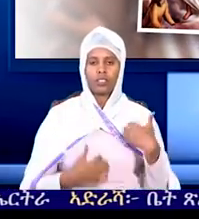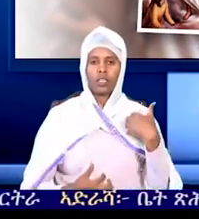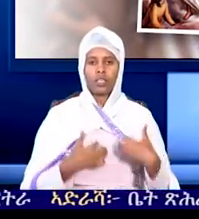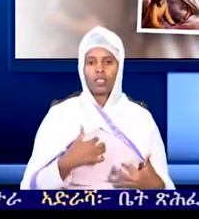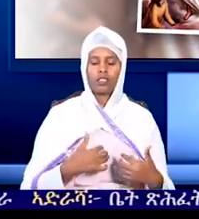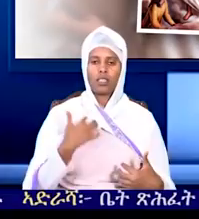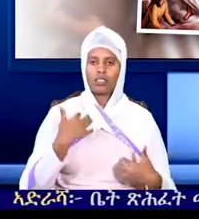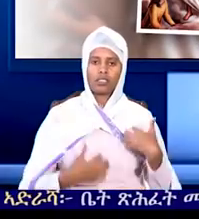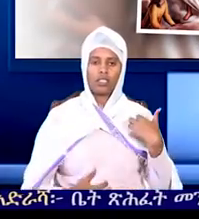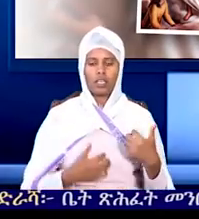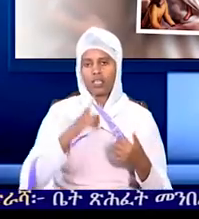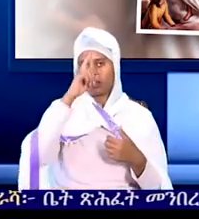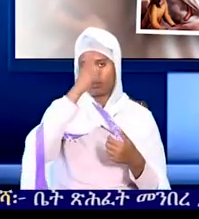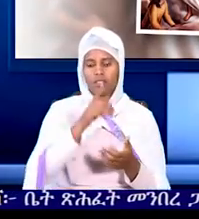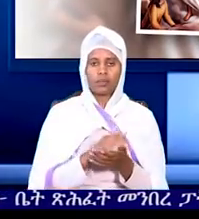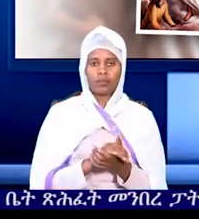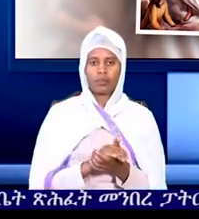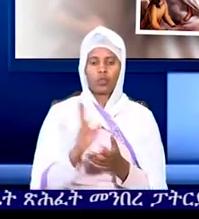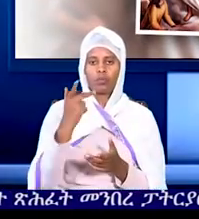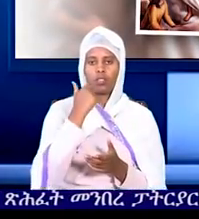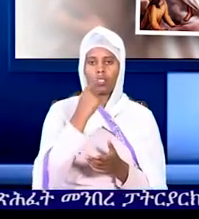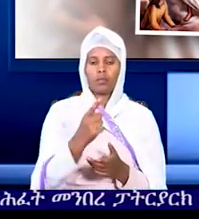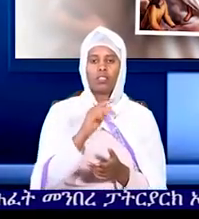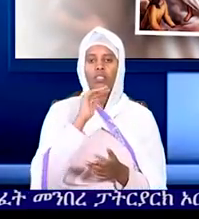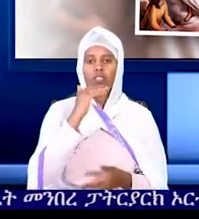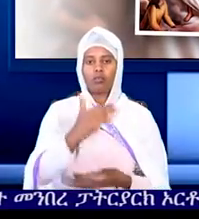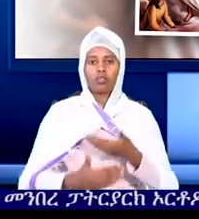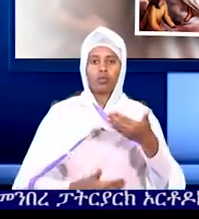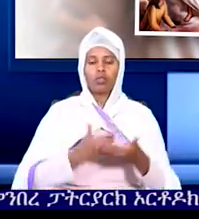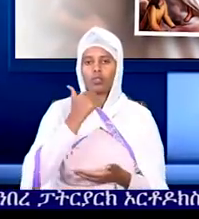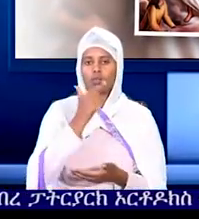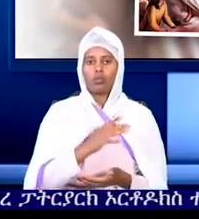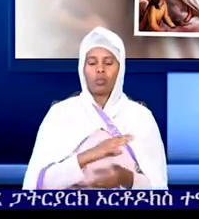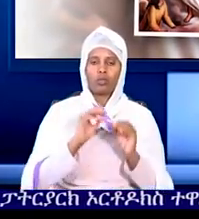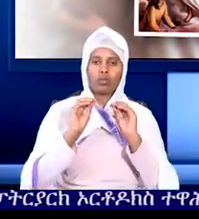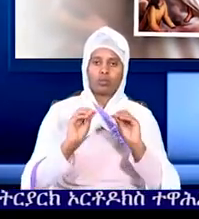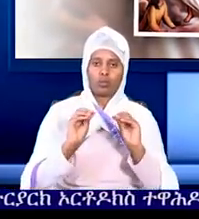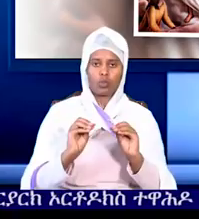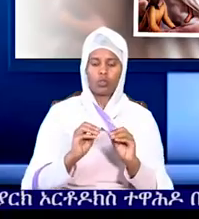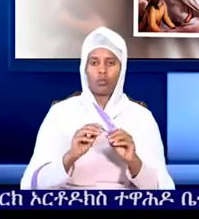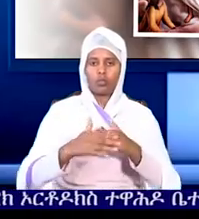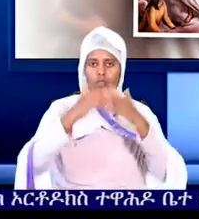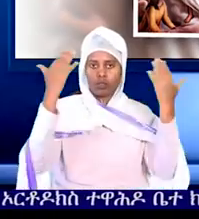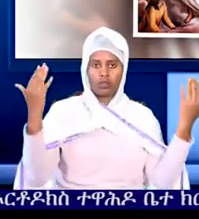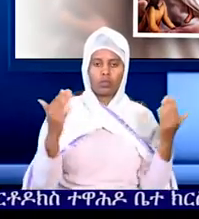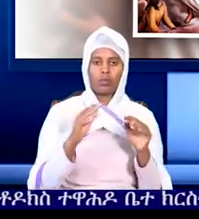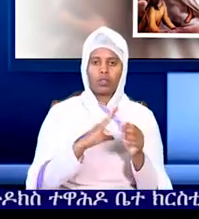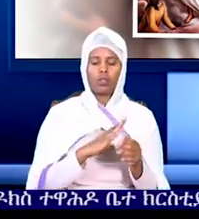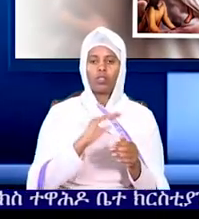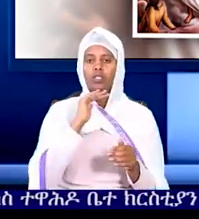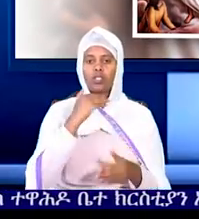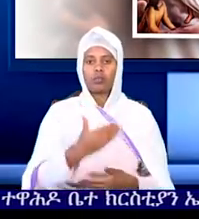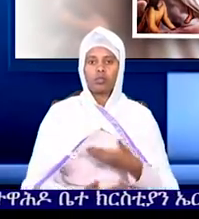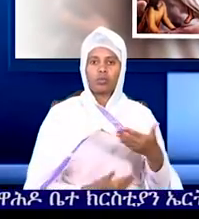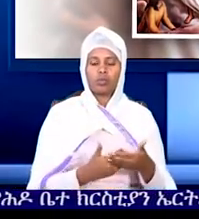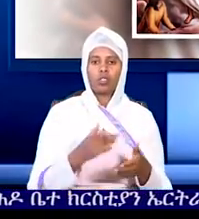ازي سقاي ناي سقاي مثالي نابلا ندك مدامر تخنا قرامن كمهرامن